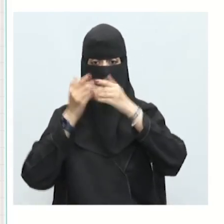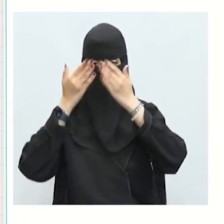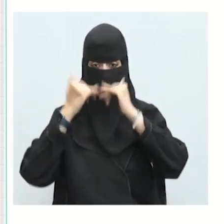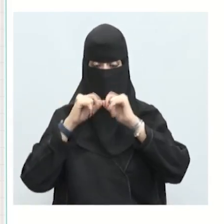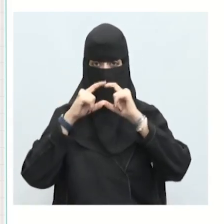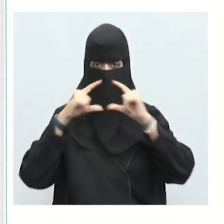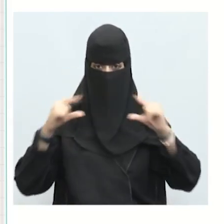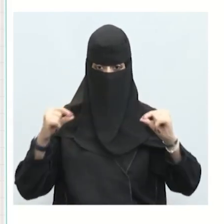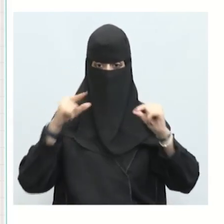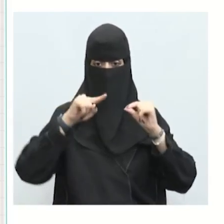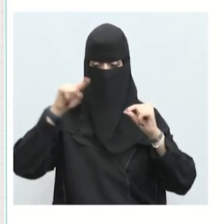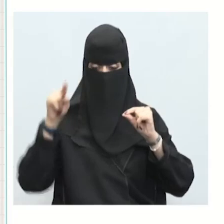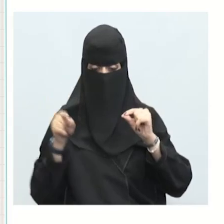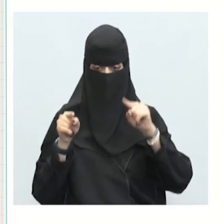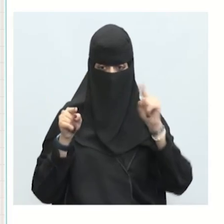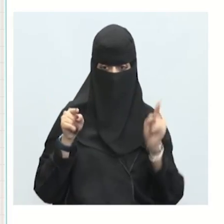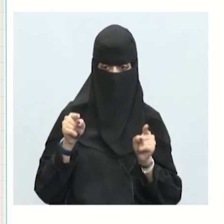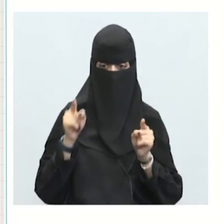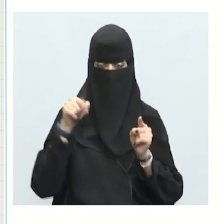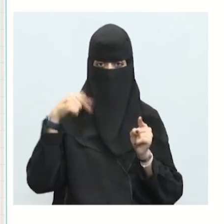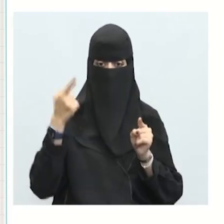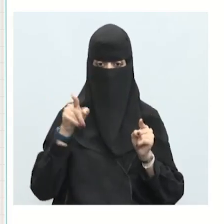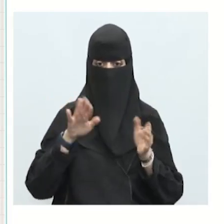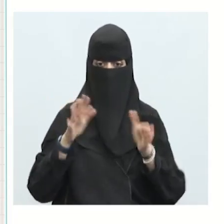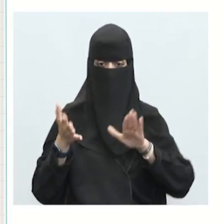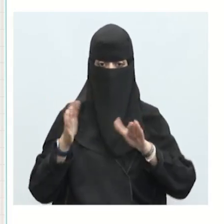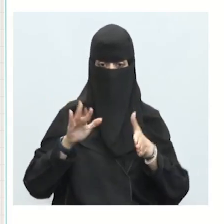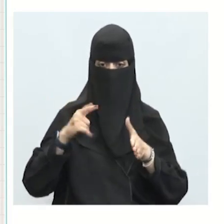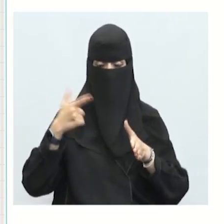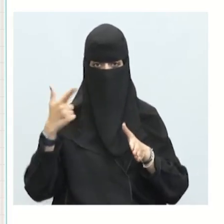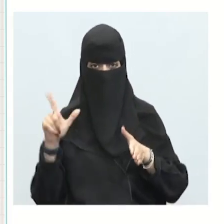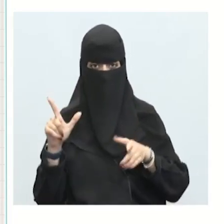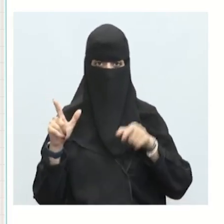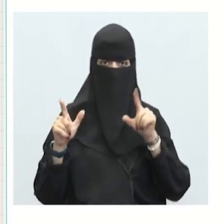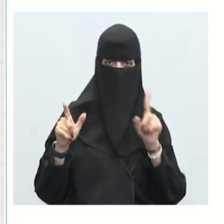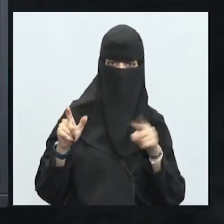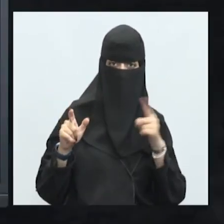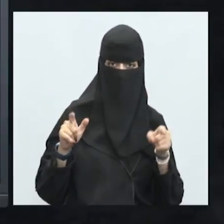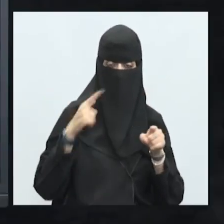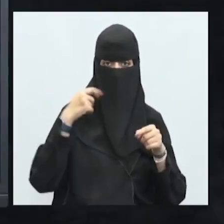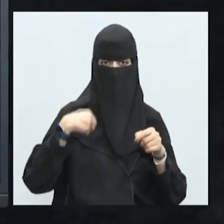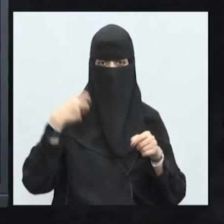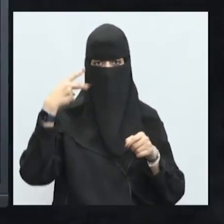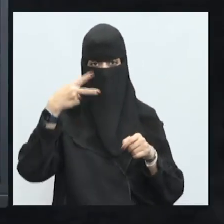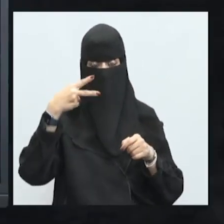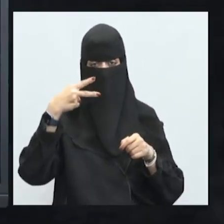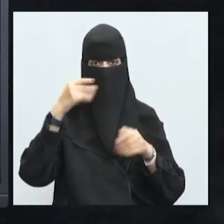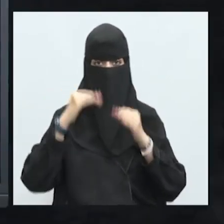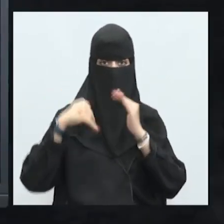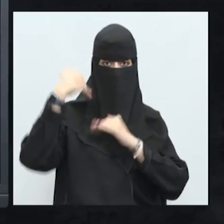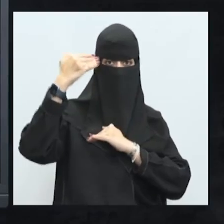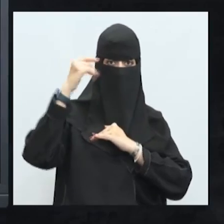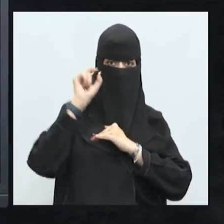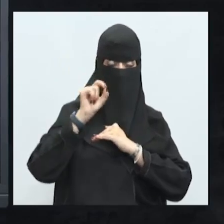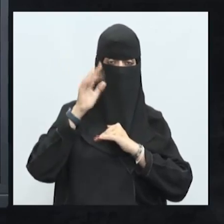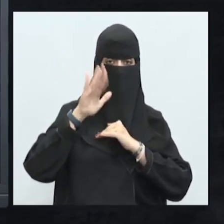يتم اسناد ما تم ادخاله الى المتغير اكس ثم عندنا الشرط هل الاكس اكبر من الصفر